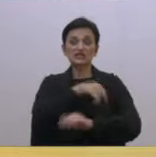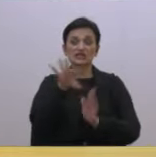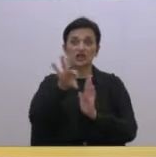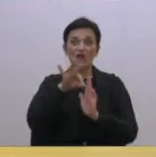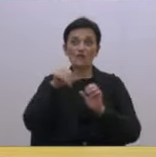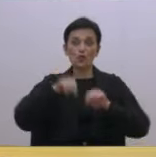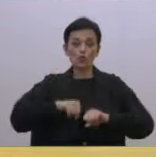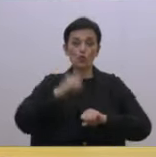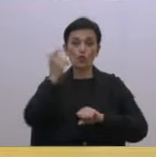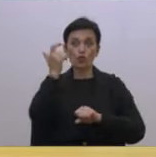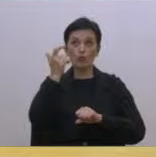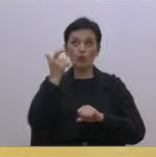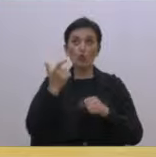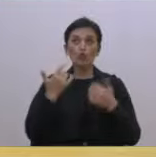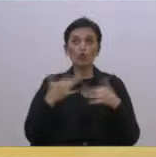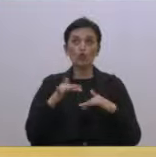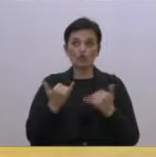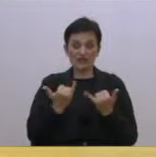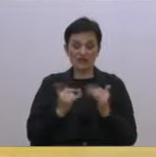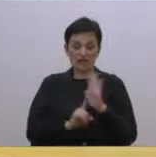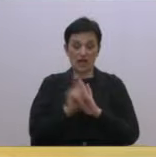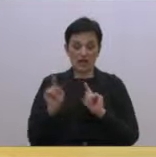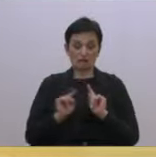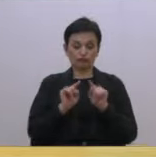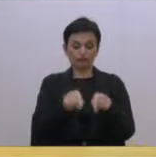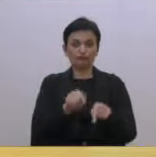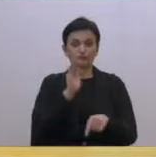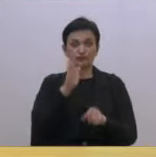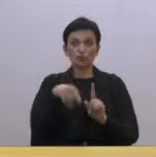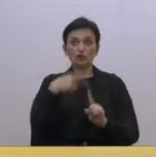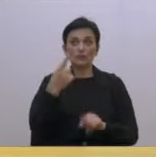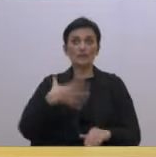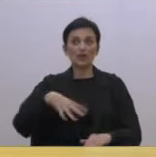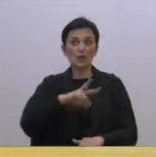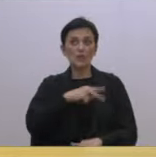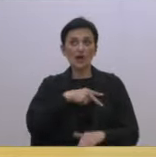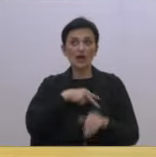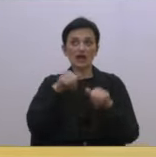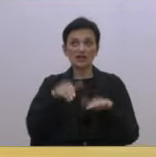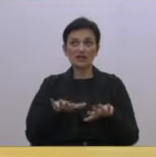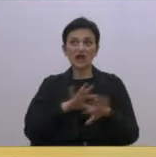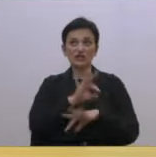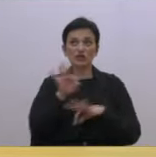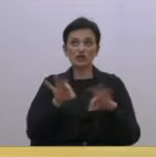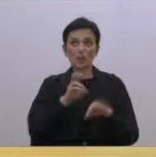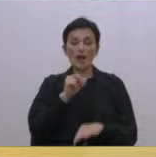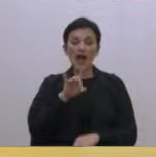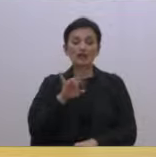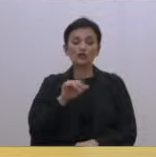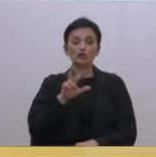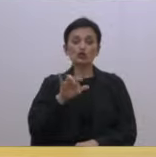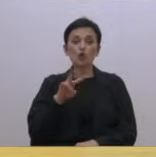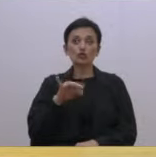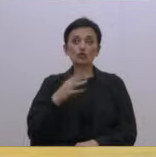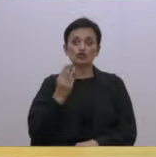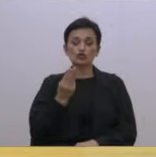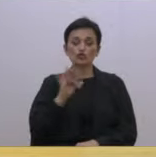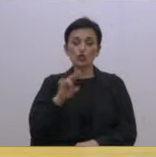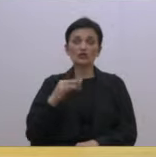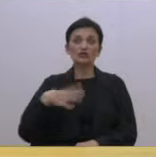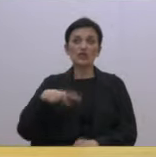უფლებამოსილებას შეუდგება უკვე დღეიდან. შემდეგი საქართველოს პარლამენტის დადგენილების პროექტი ბადრი შონია საქართველოს უზენაეს